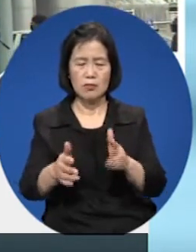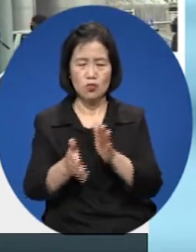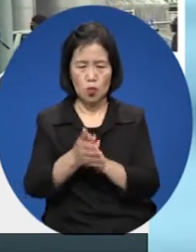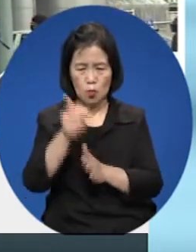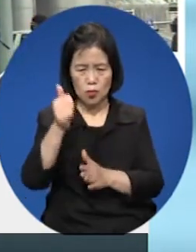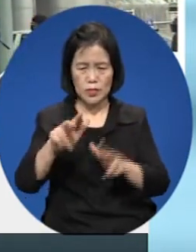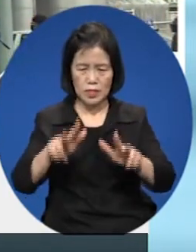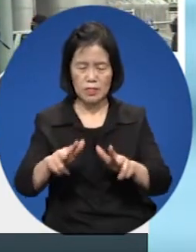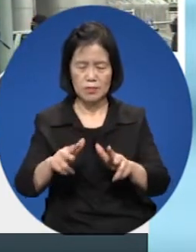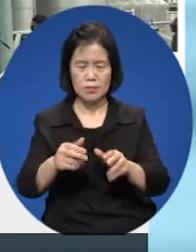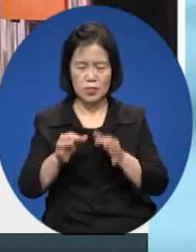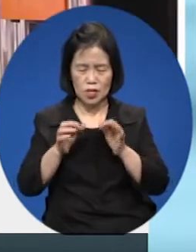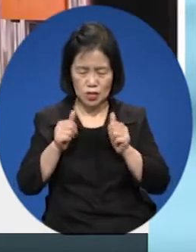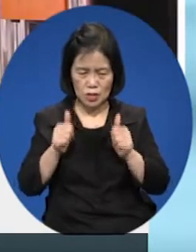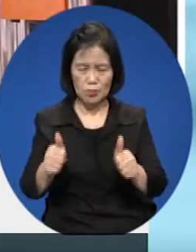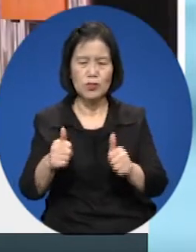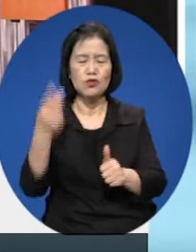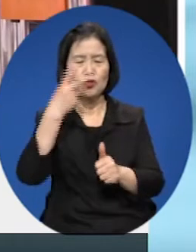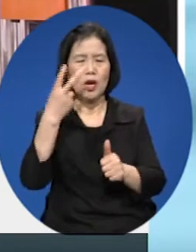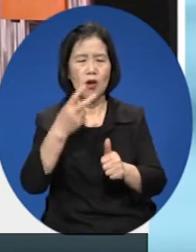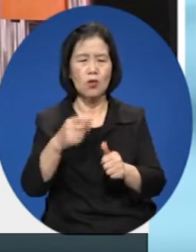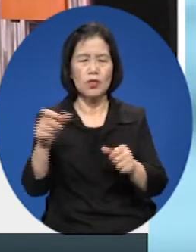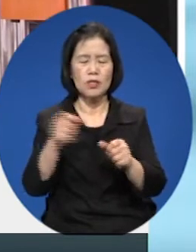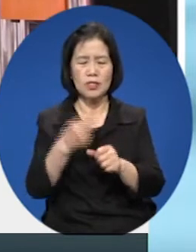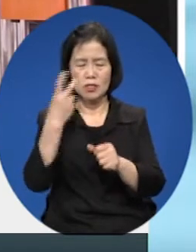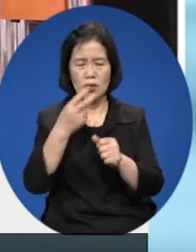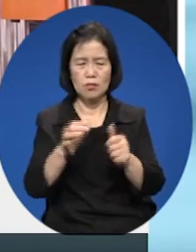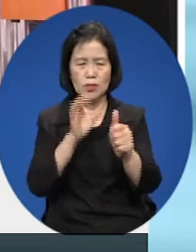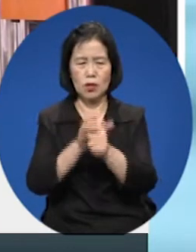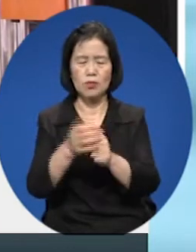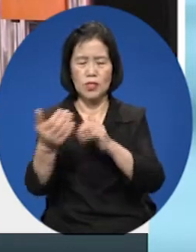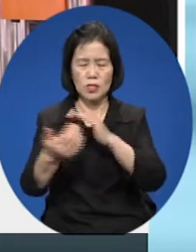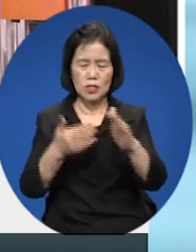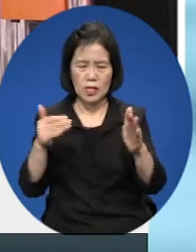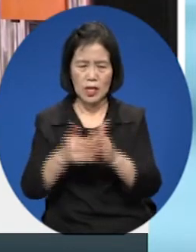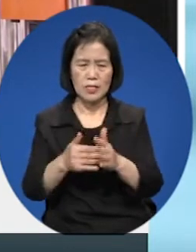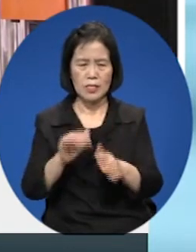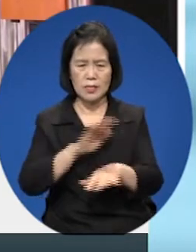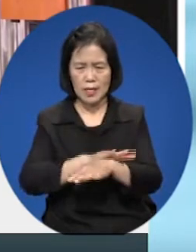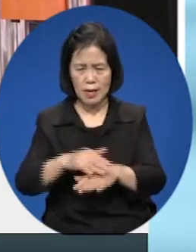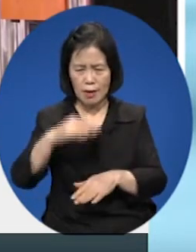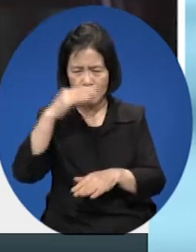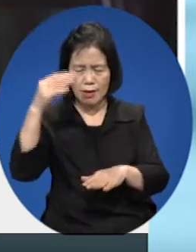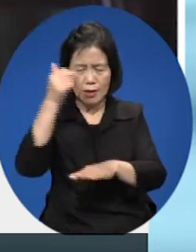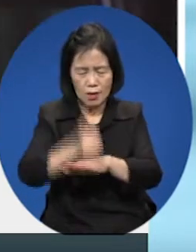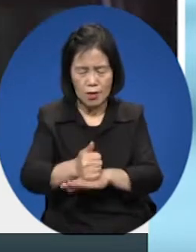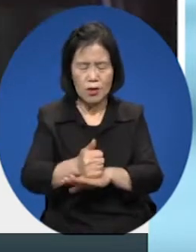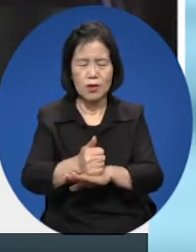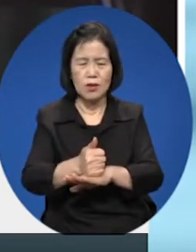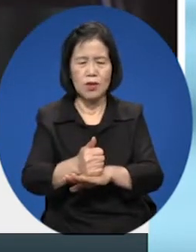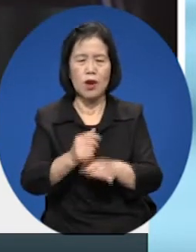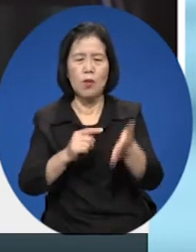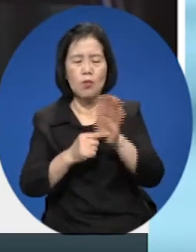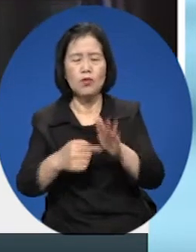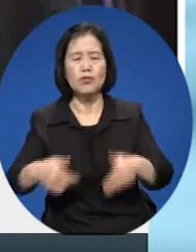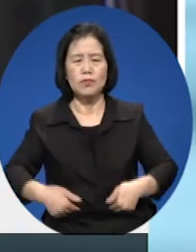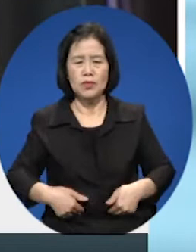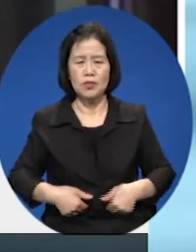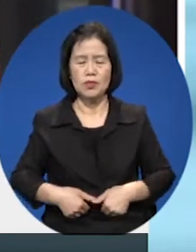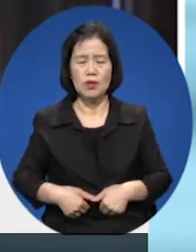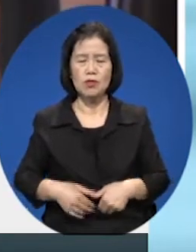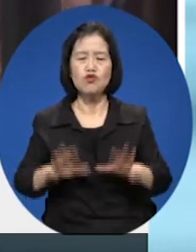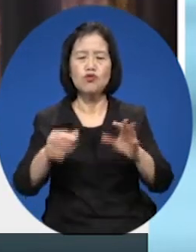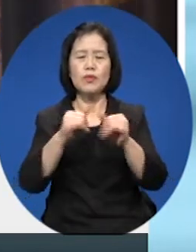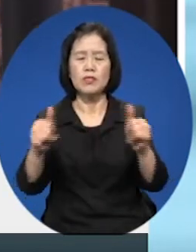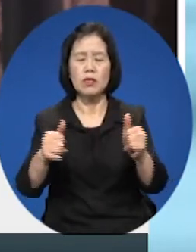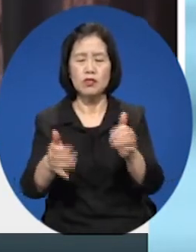환경이 열심히 싸우는 게 중요하다고 생각해요 특검의 넘기기 전까지 제대로 서 잘해서 그 결과를 보여준 게 필요하는 국민들에게 정말 국가